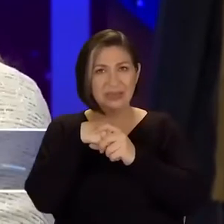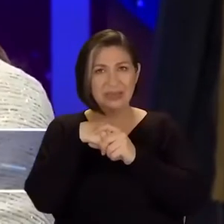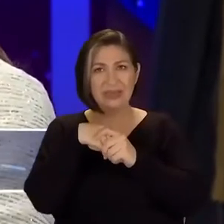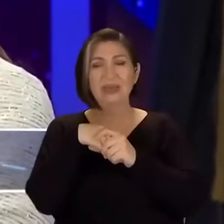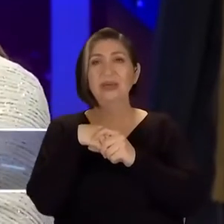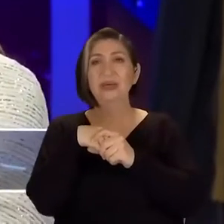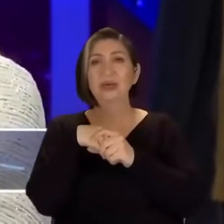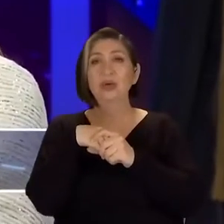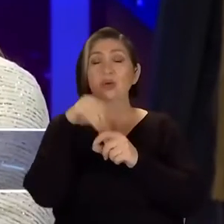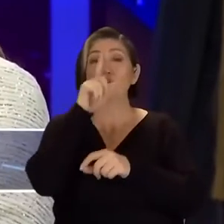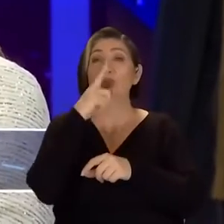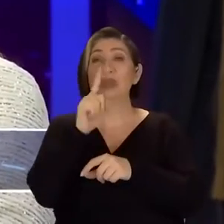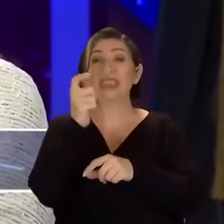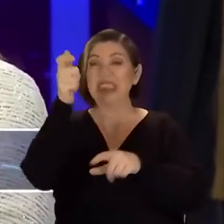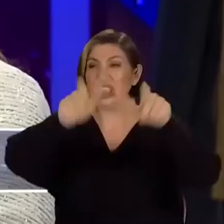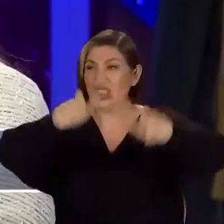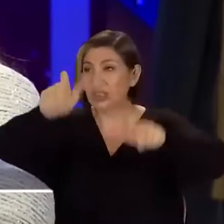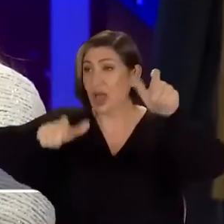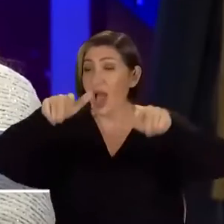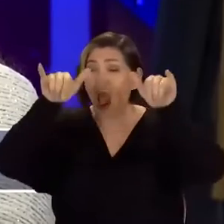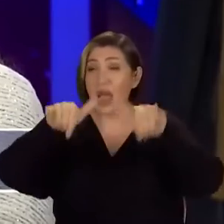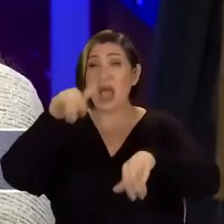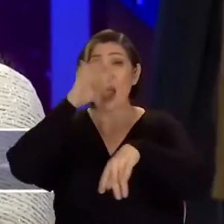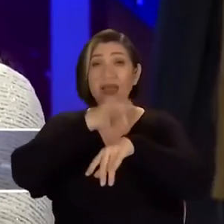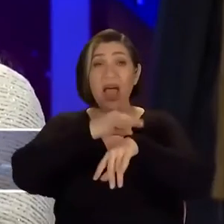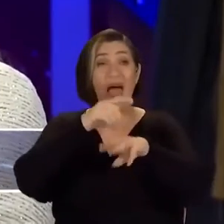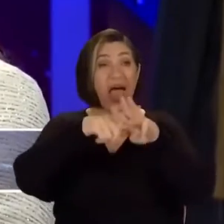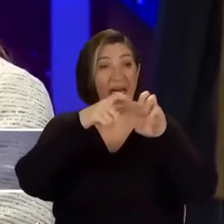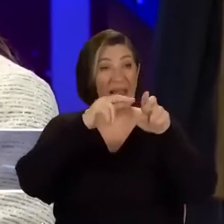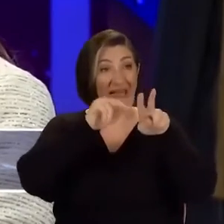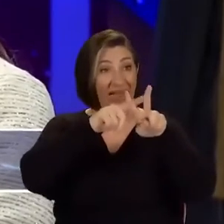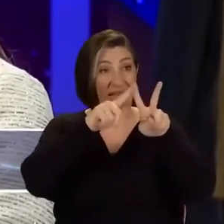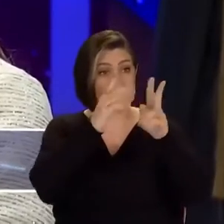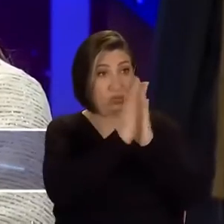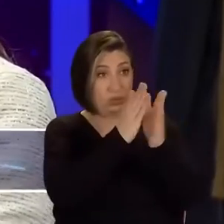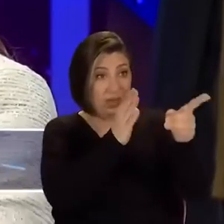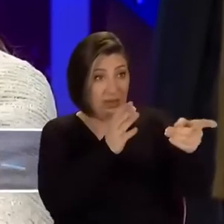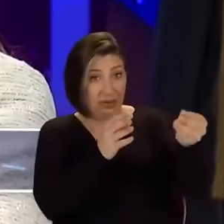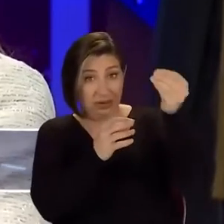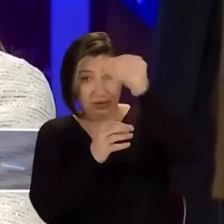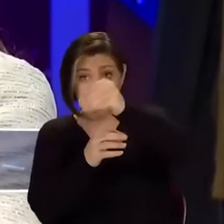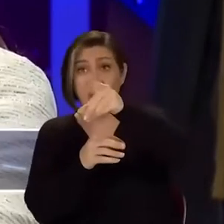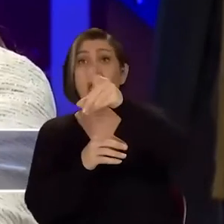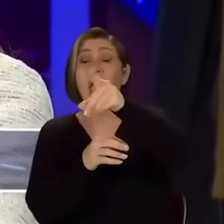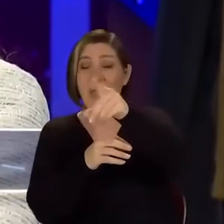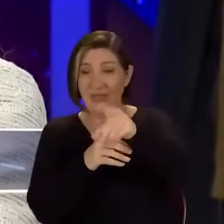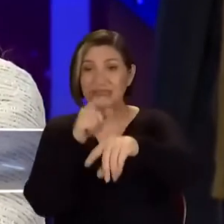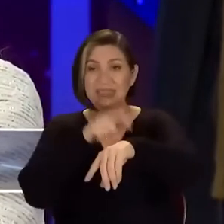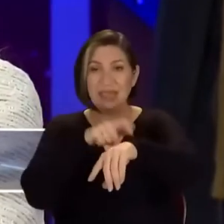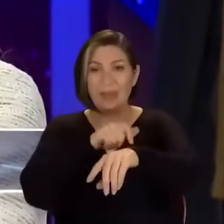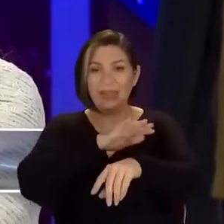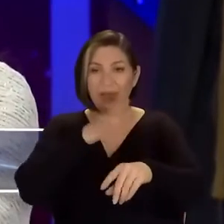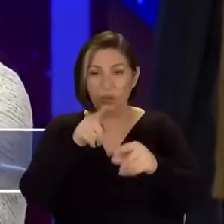agency anlamında 100.000 kişi aynı anda Erkan'ın cüzdanından çıktı evet Çağla'nın cüzdanına girdi evet zaman damgasıyla